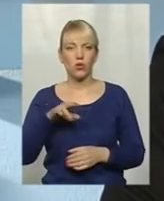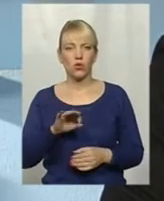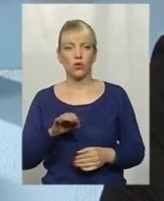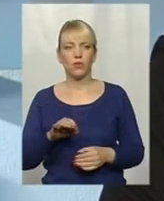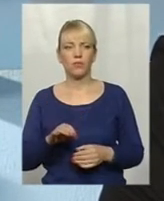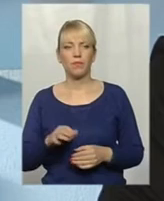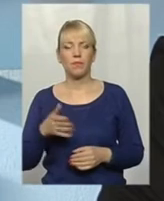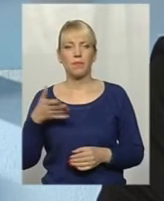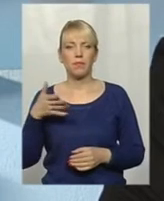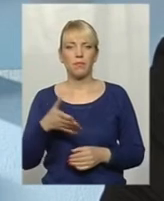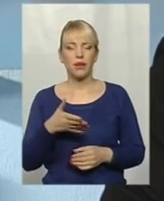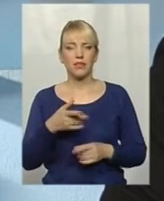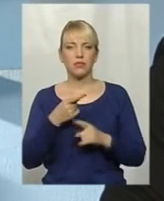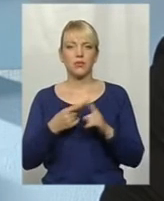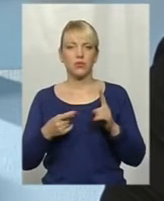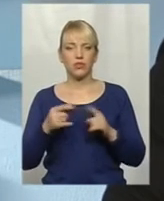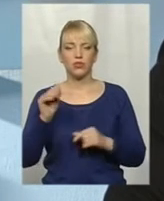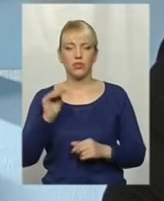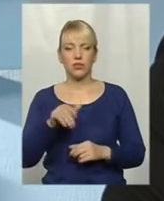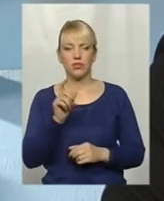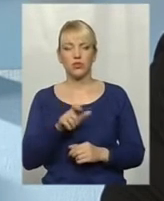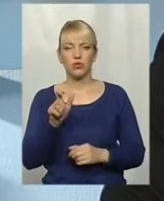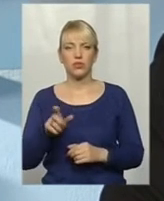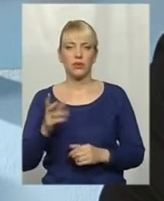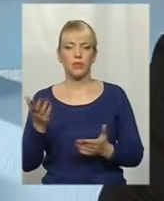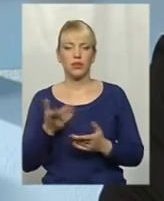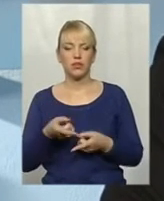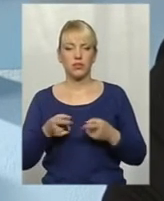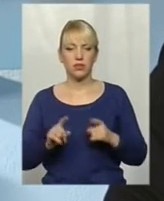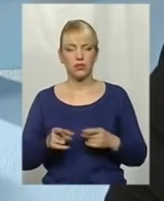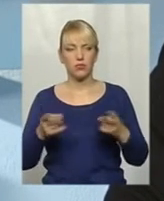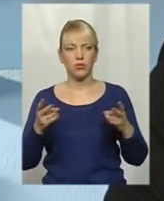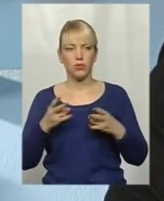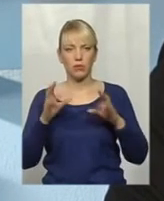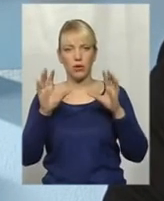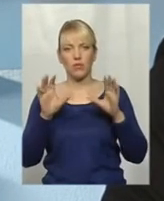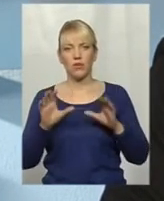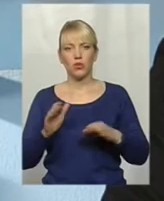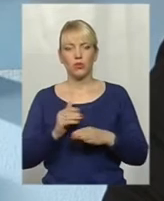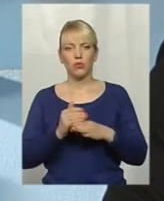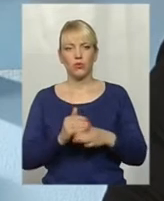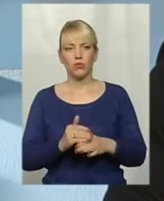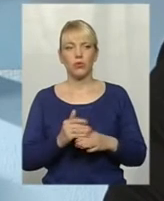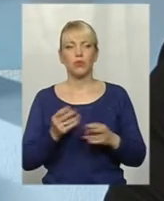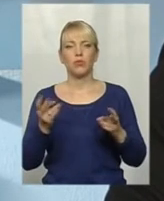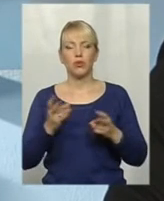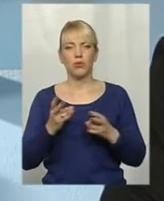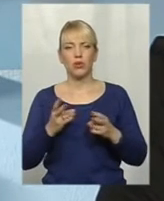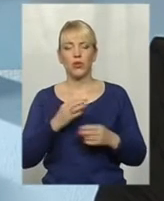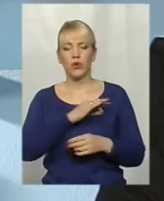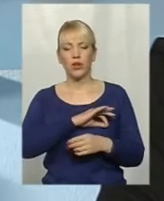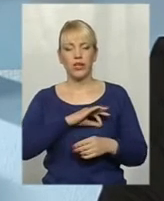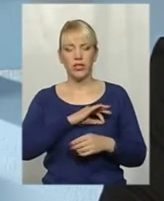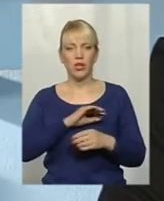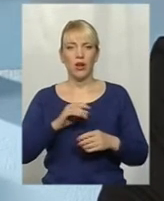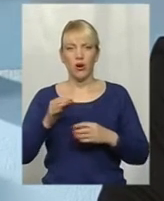до 5,5 тисяч осіб, які дійсно потребують правової допомоги, потребують юридичної консультації,